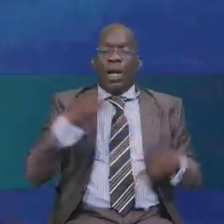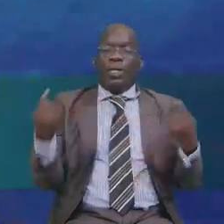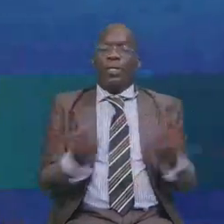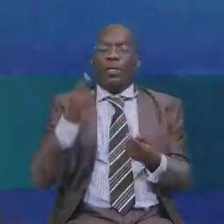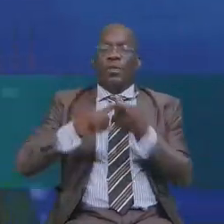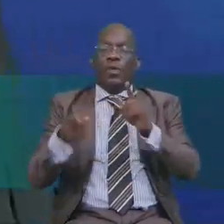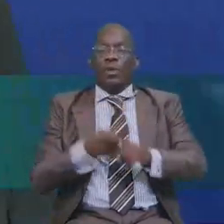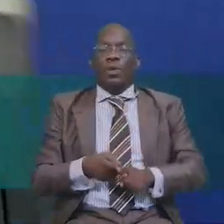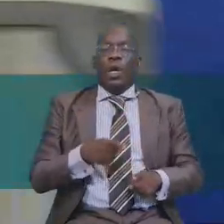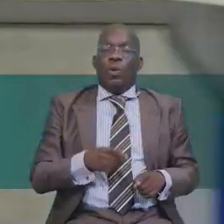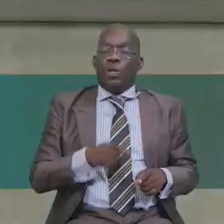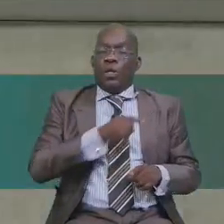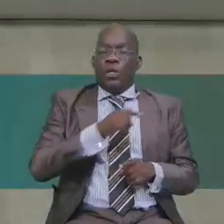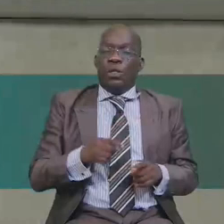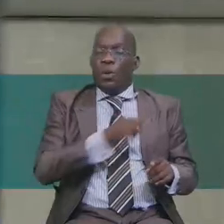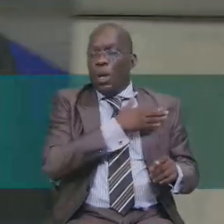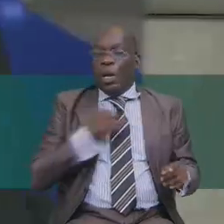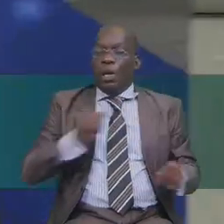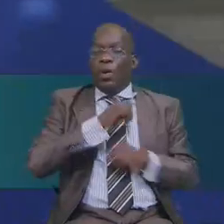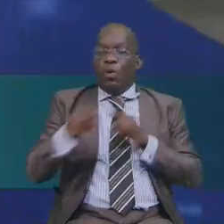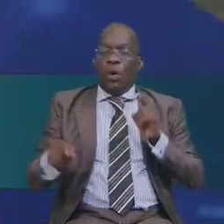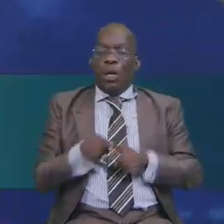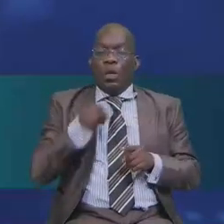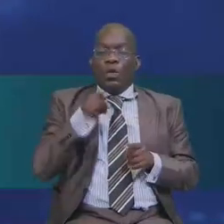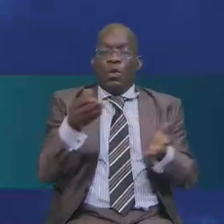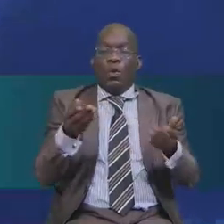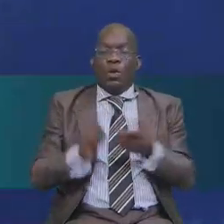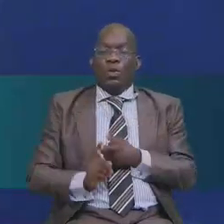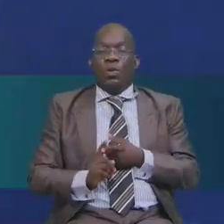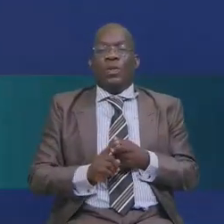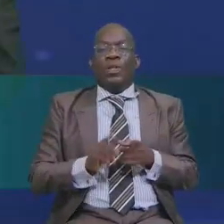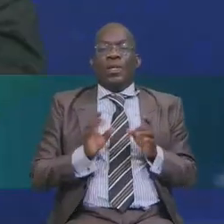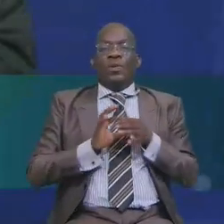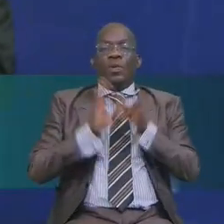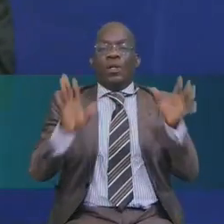péché. Et chaque fois que tu veux te libérer un peu,